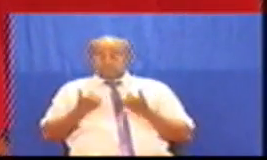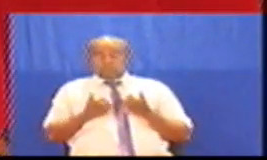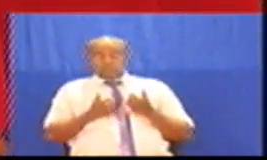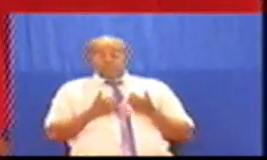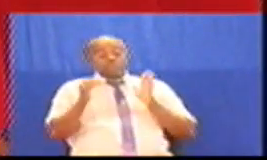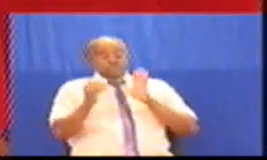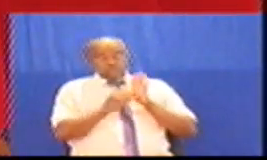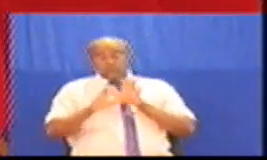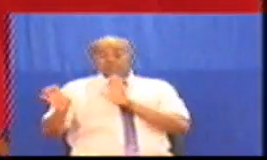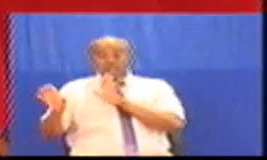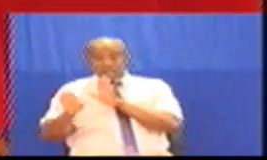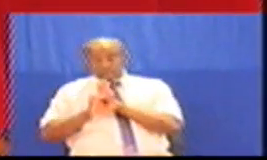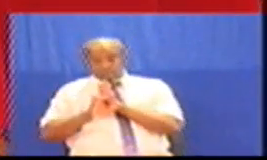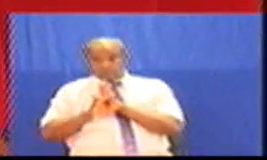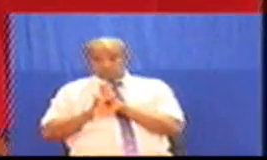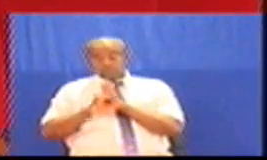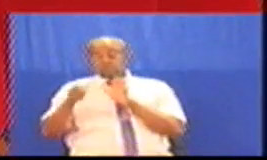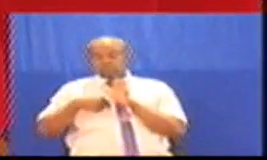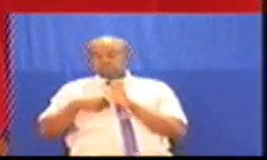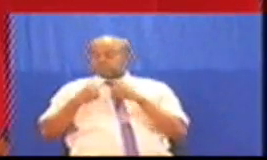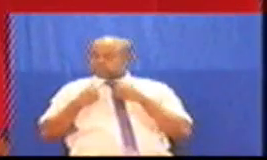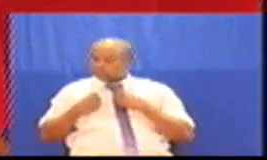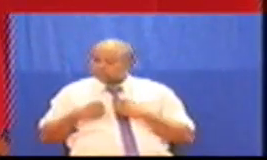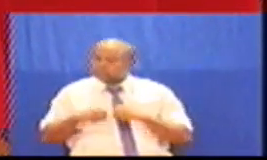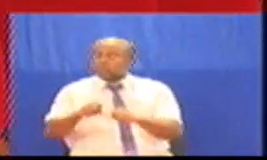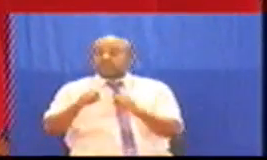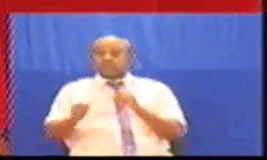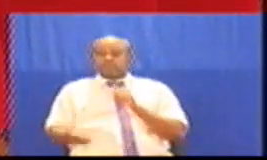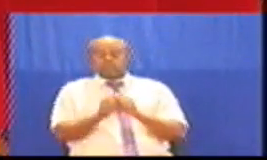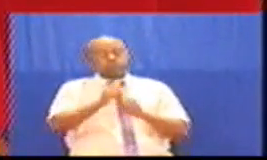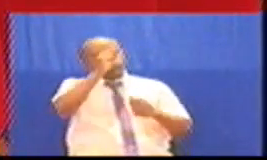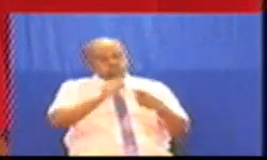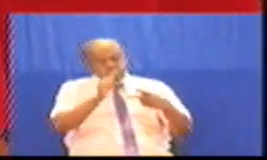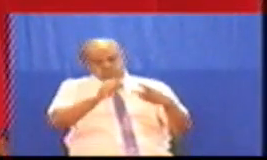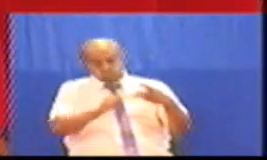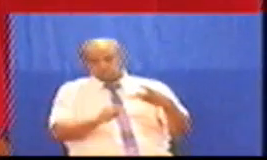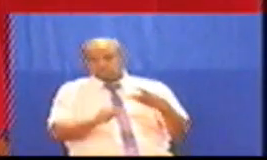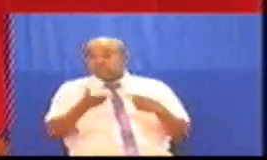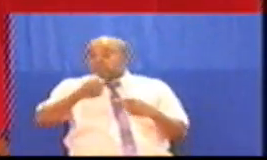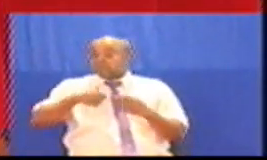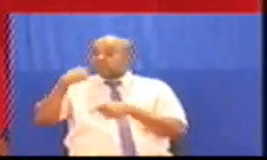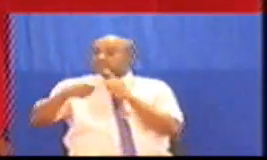sheria, tunadhani tutatekeleza yanayotakiwa. Lakini nisisitize,